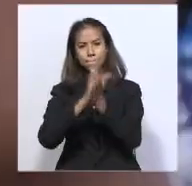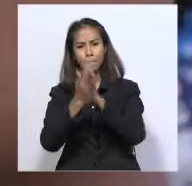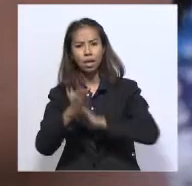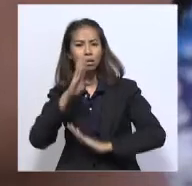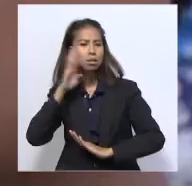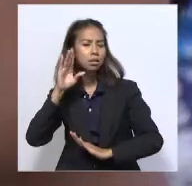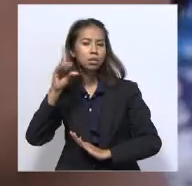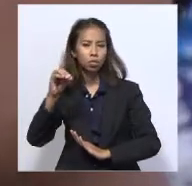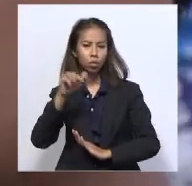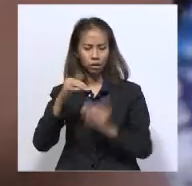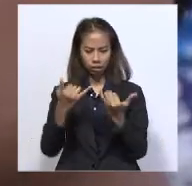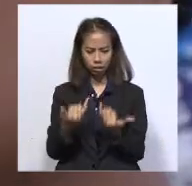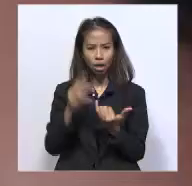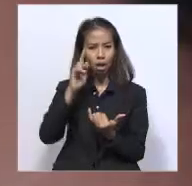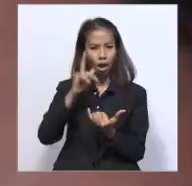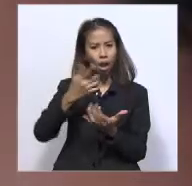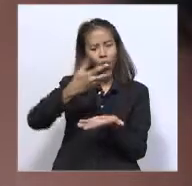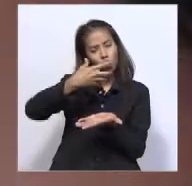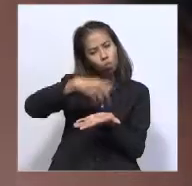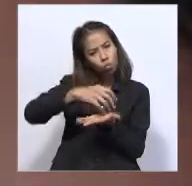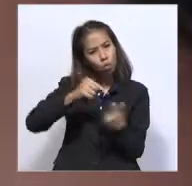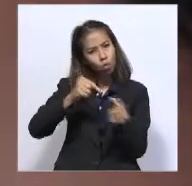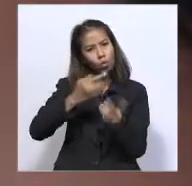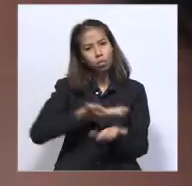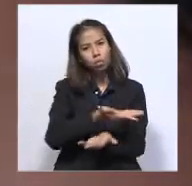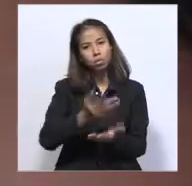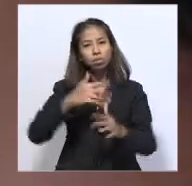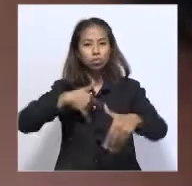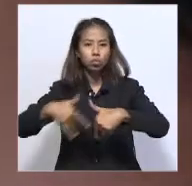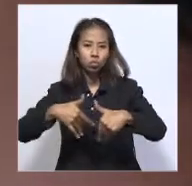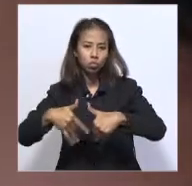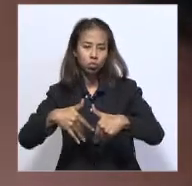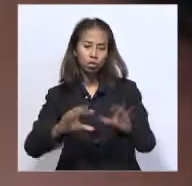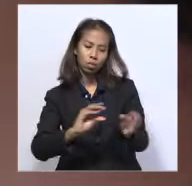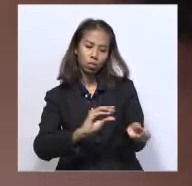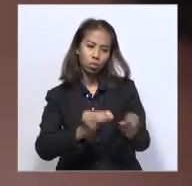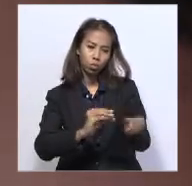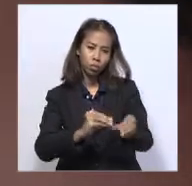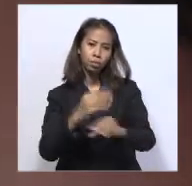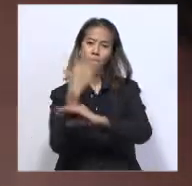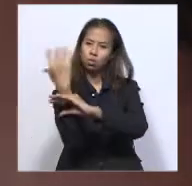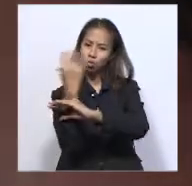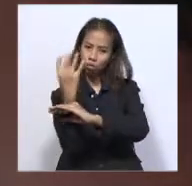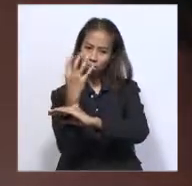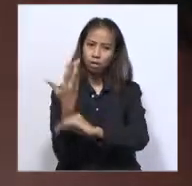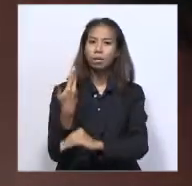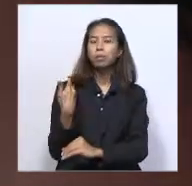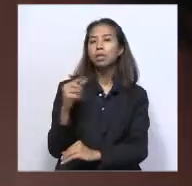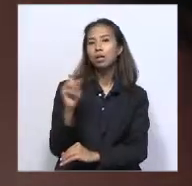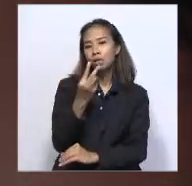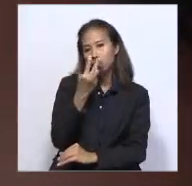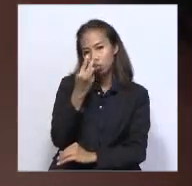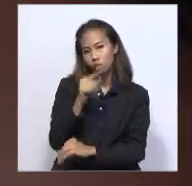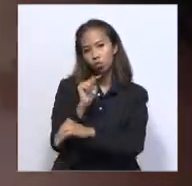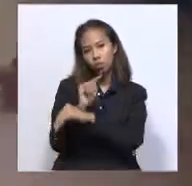ข่าวสารสู่ประชาชนทั้งภาพและเสียงนอกจากทางวิทยุและโทรทัศน์และประชาชนยังได้ติดตามทางนิวส์มีเ